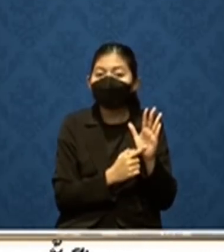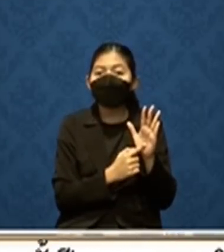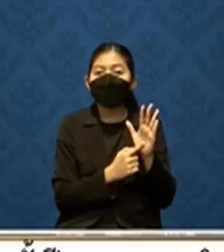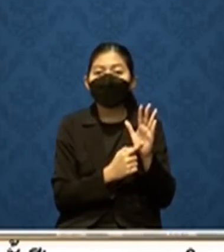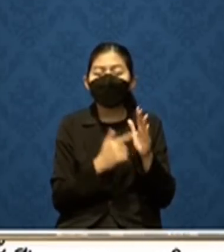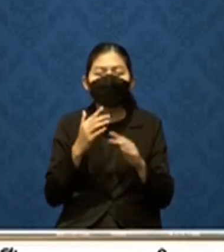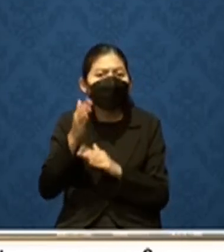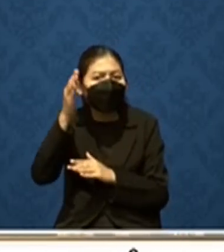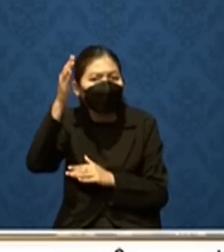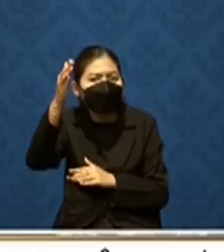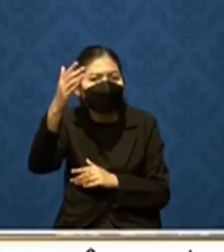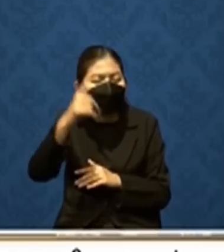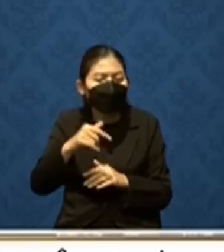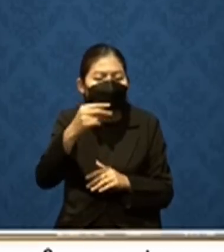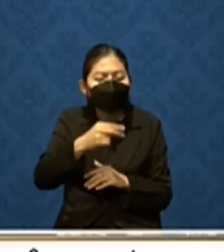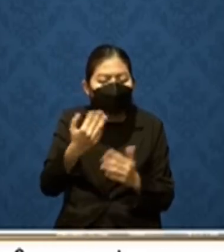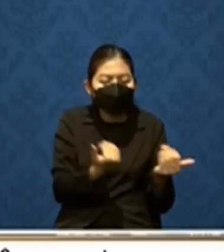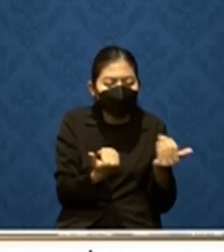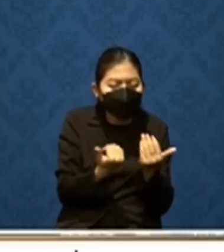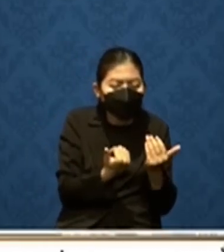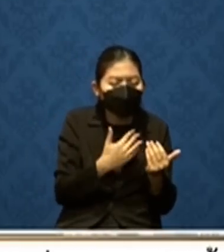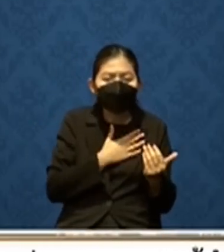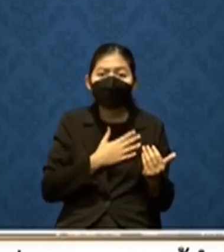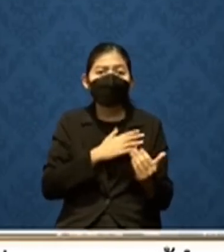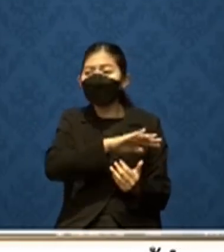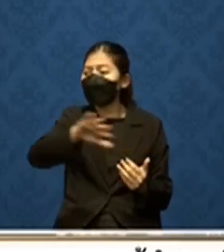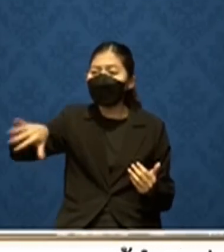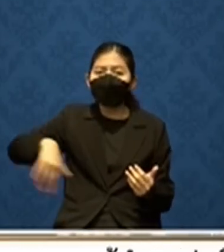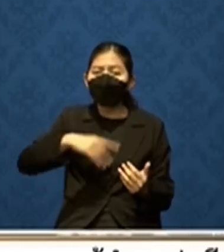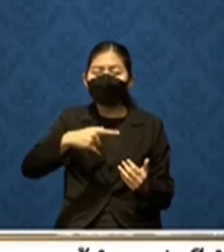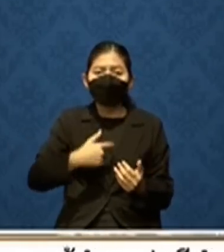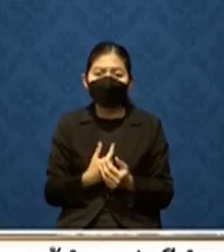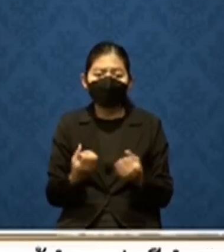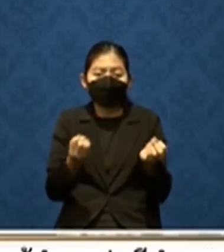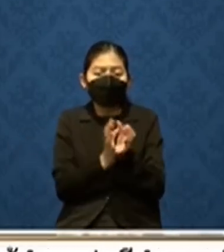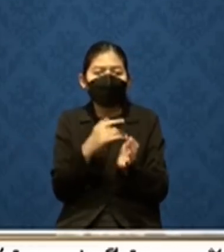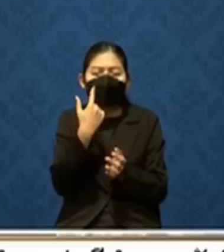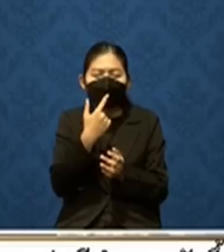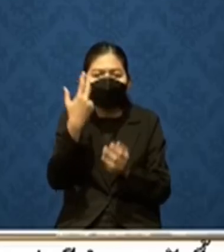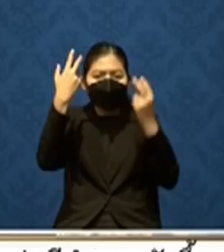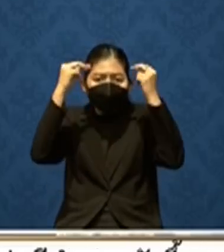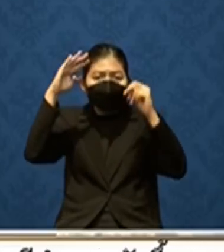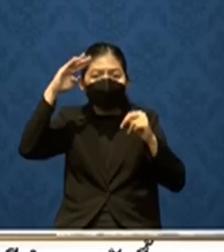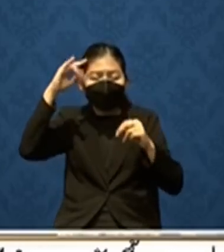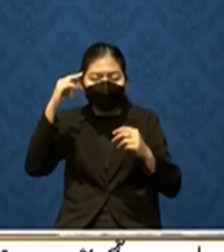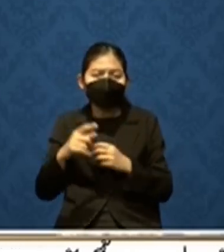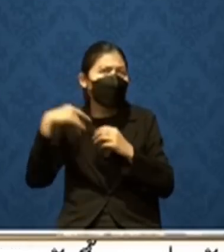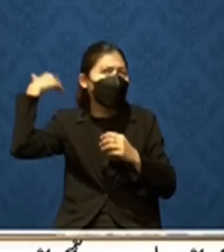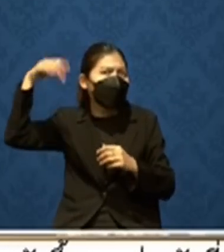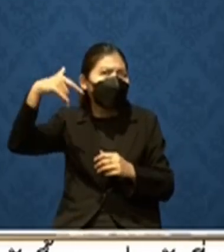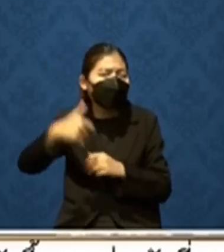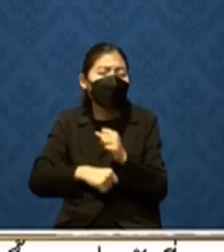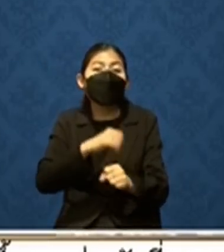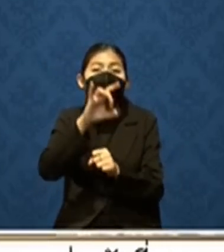ไหนอาคตลูกหลานของเราเองเนี่ยที่ถูกกระทำโดยพลเอกประยุทธ์จันทร์โอชา 8ปีที่ผ่านมานี่